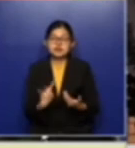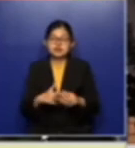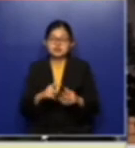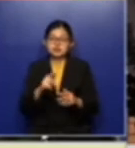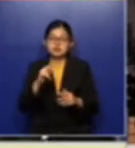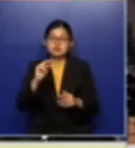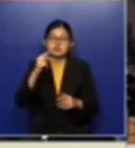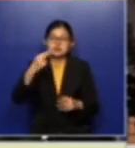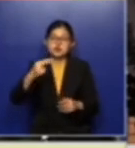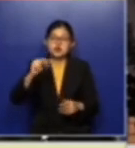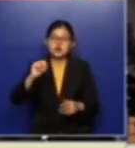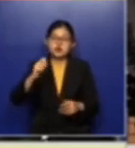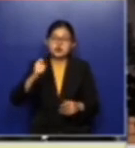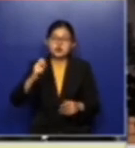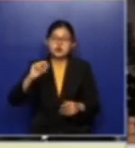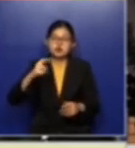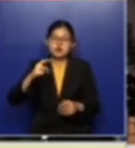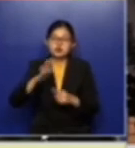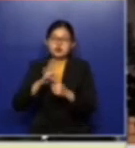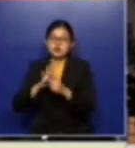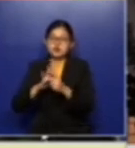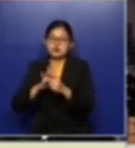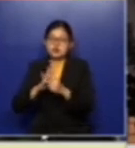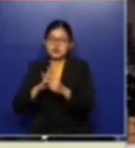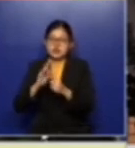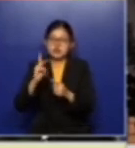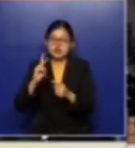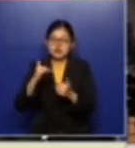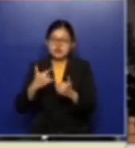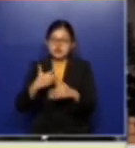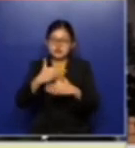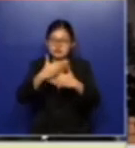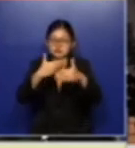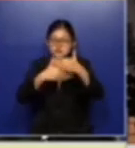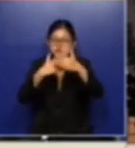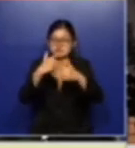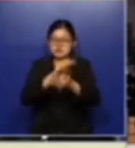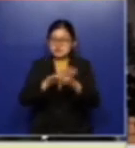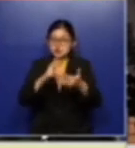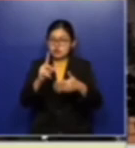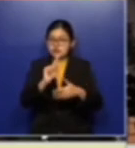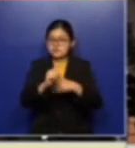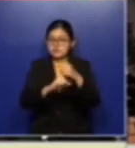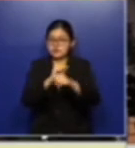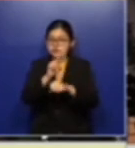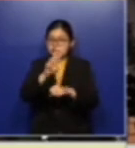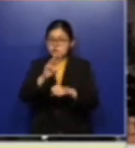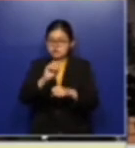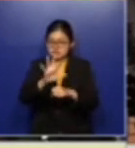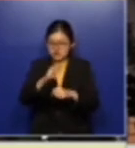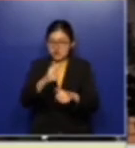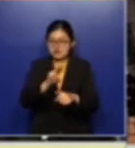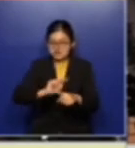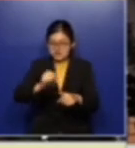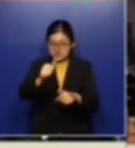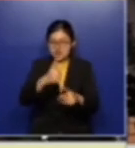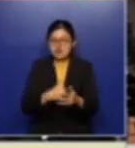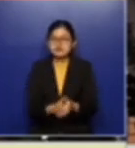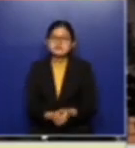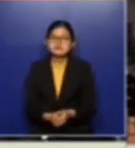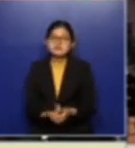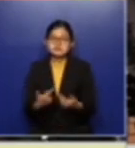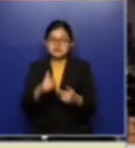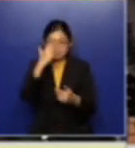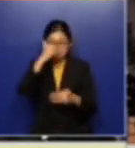เนี่ยแล้วก็ตามต่อไปอีก2ตัวครับจะพัฒนาอย่างเนี้ยเพื่อจะเก็บกักน้ำให้กับส